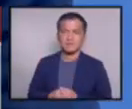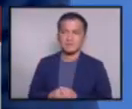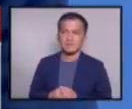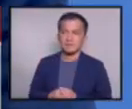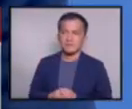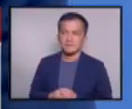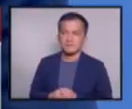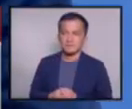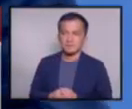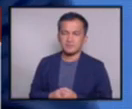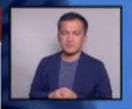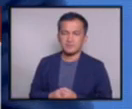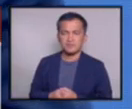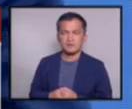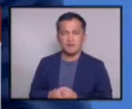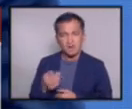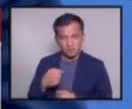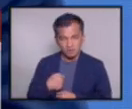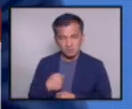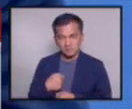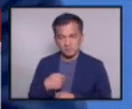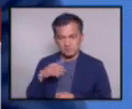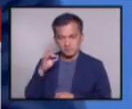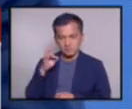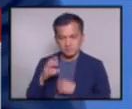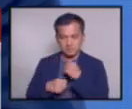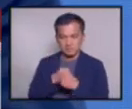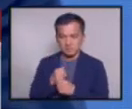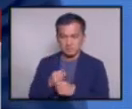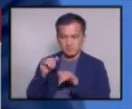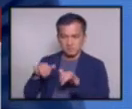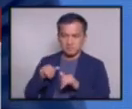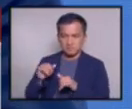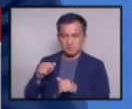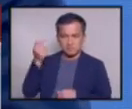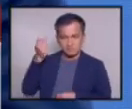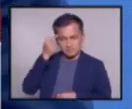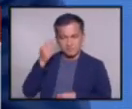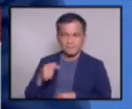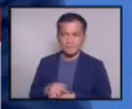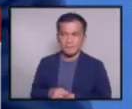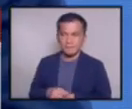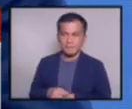At ako naman, in the 7 years na ako'y nanatili sa gobyerno,